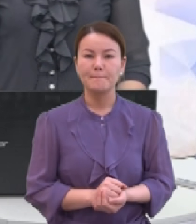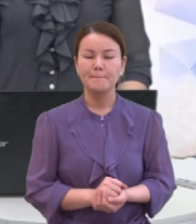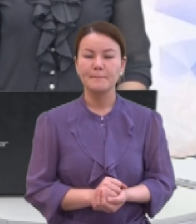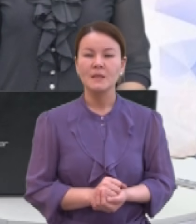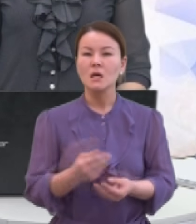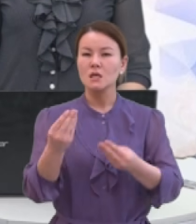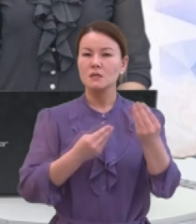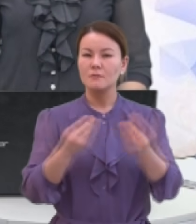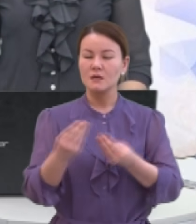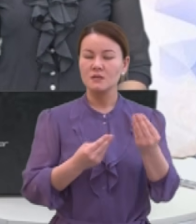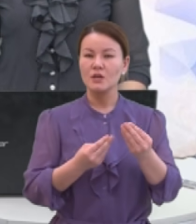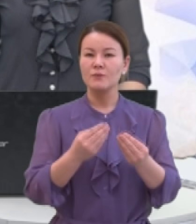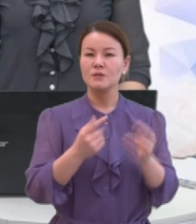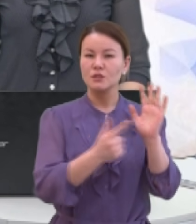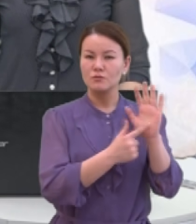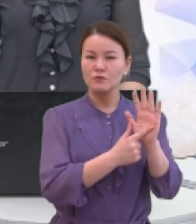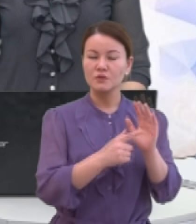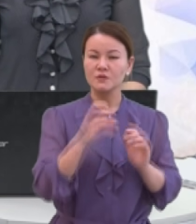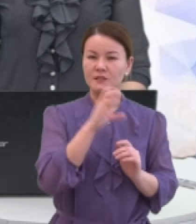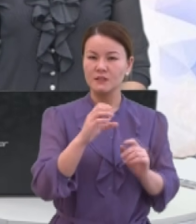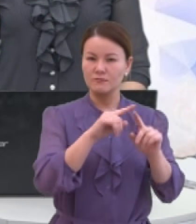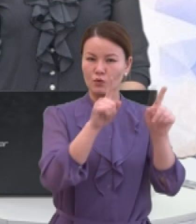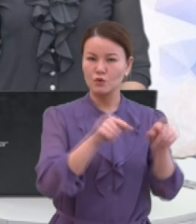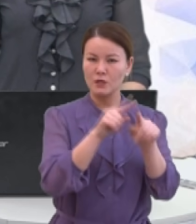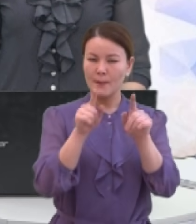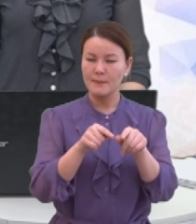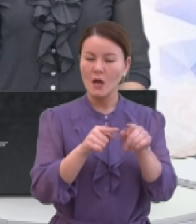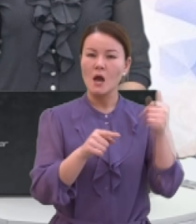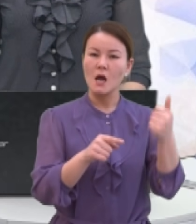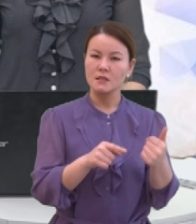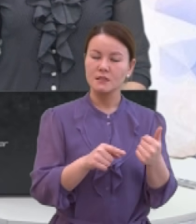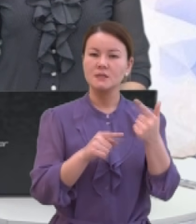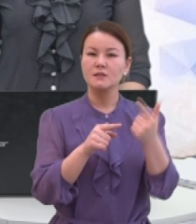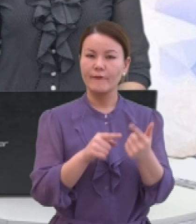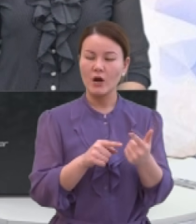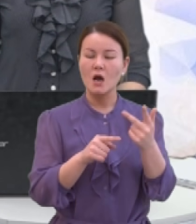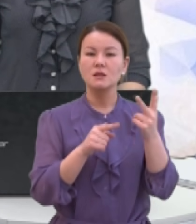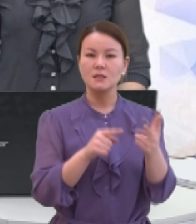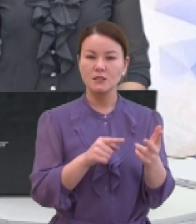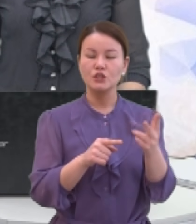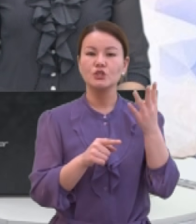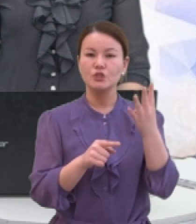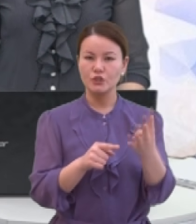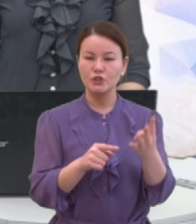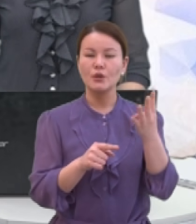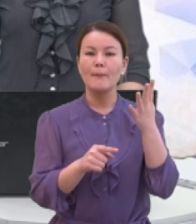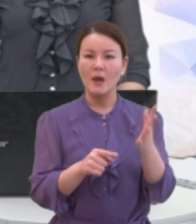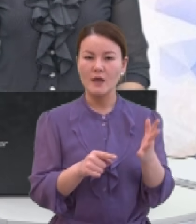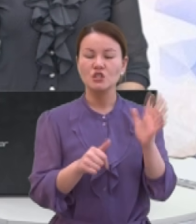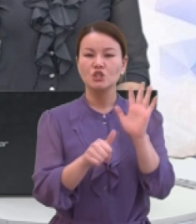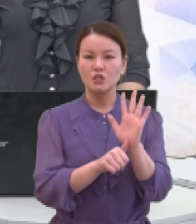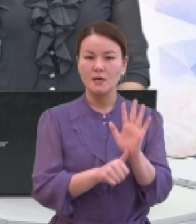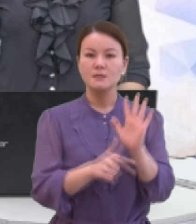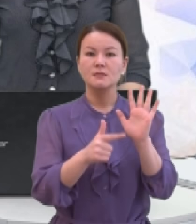изображаем семерку синими кружками 1 2 3 4 5